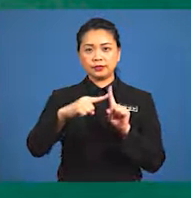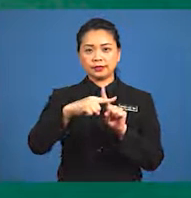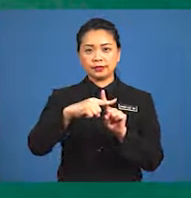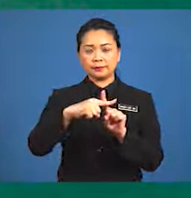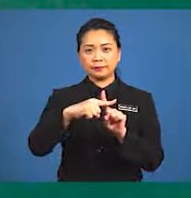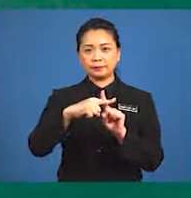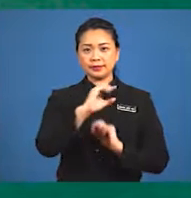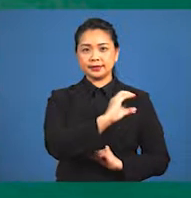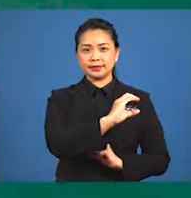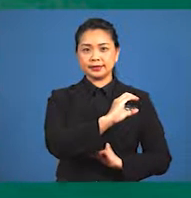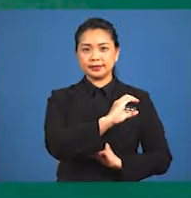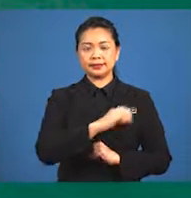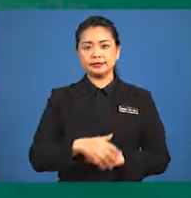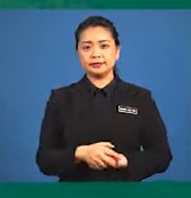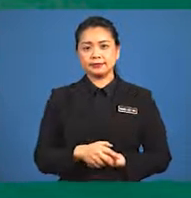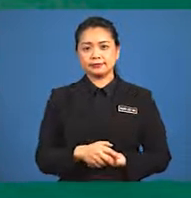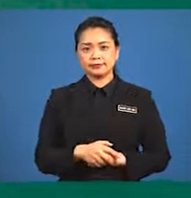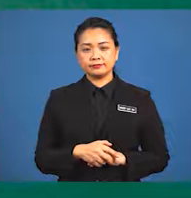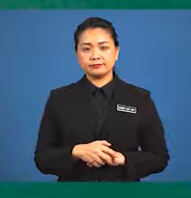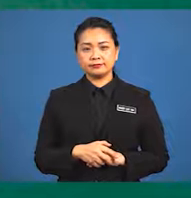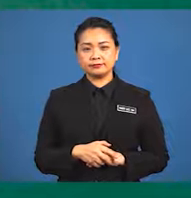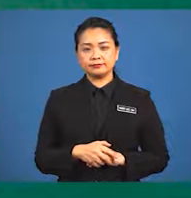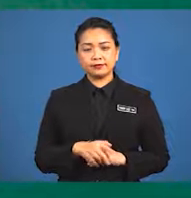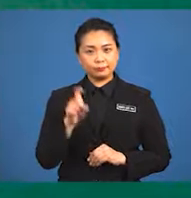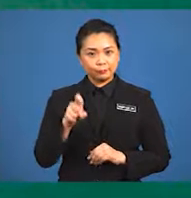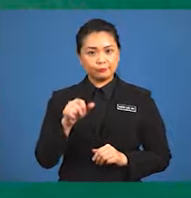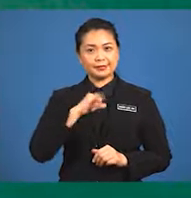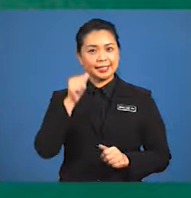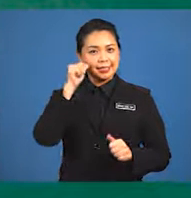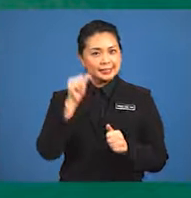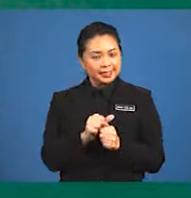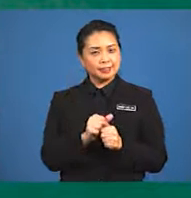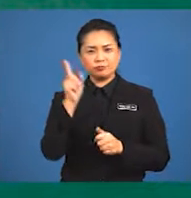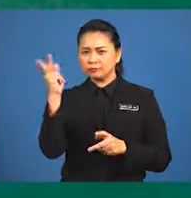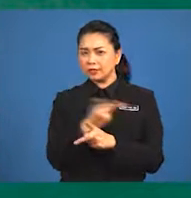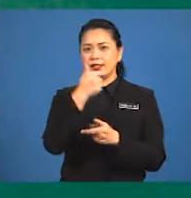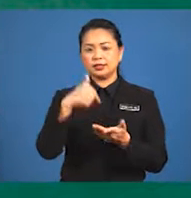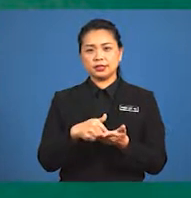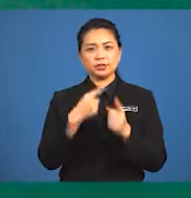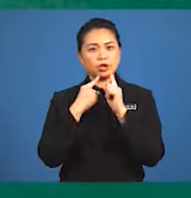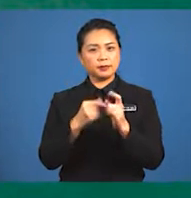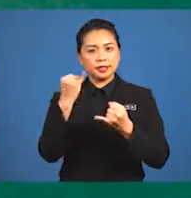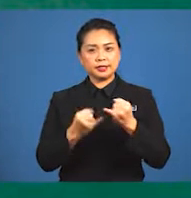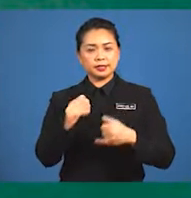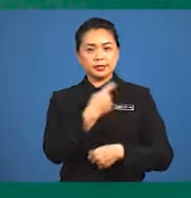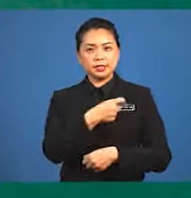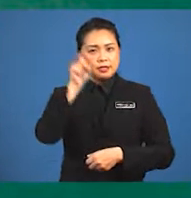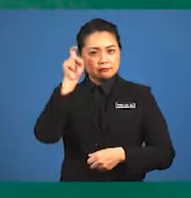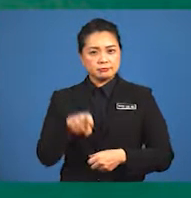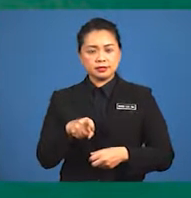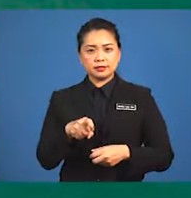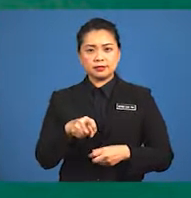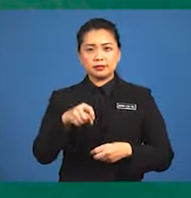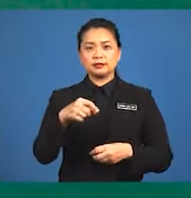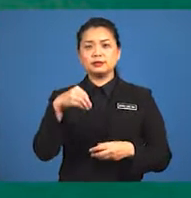1 tambah C. Perlu saya ingatkan sekali lagi, jawapan akhir kita mesti